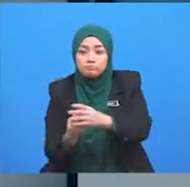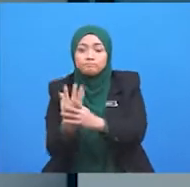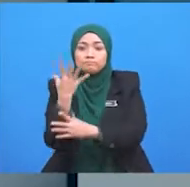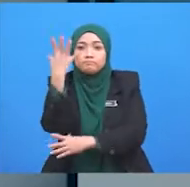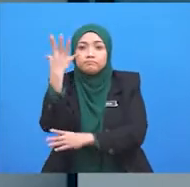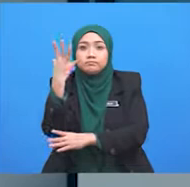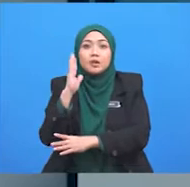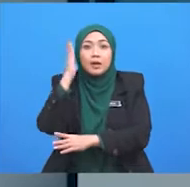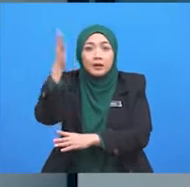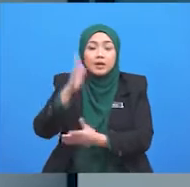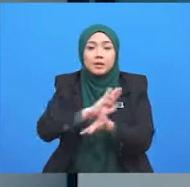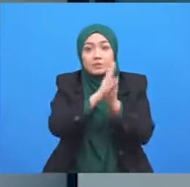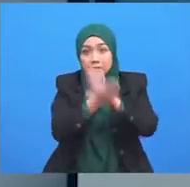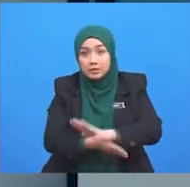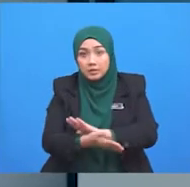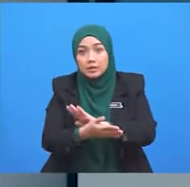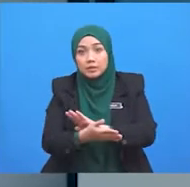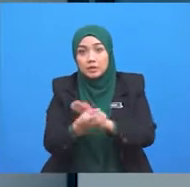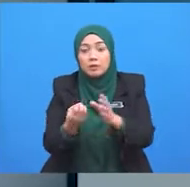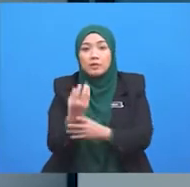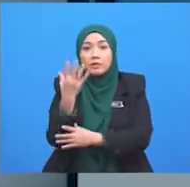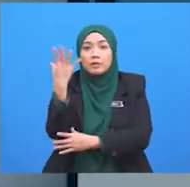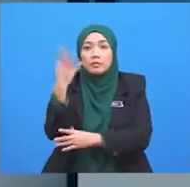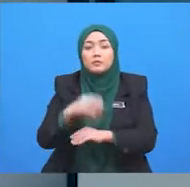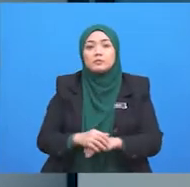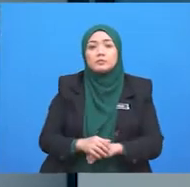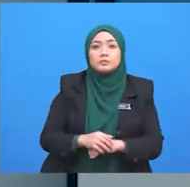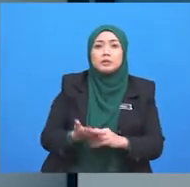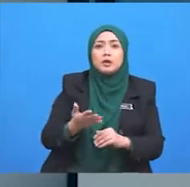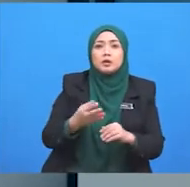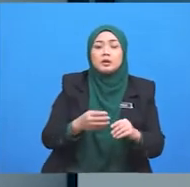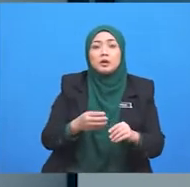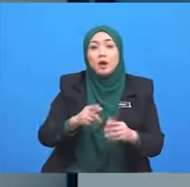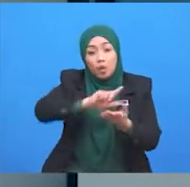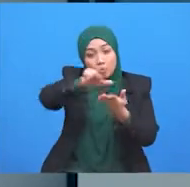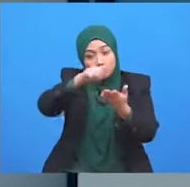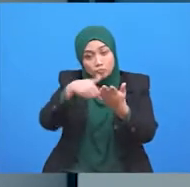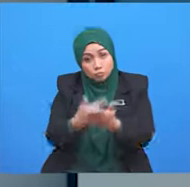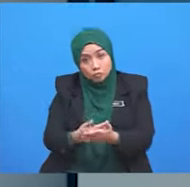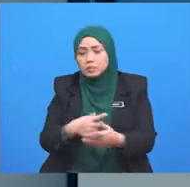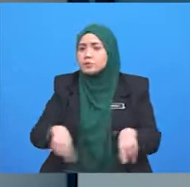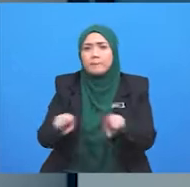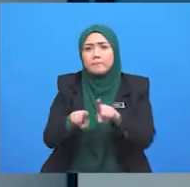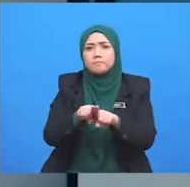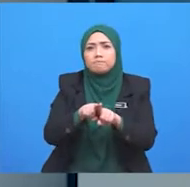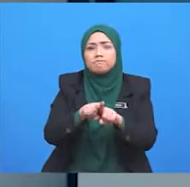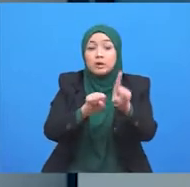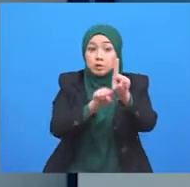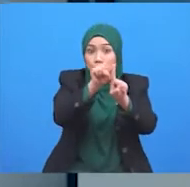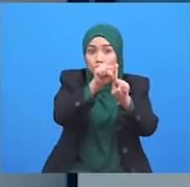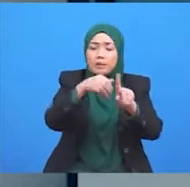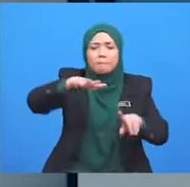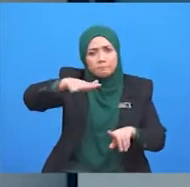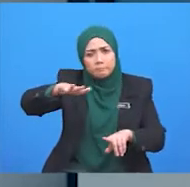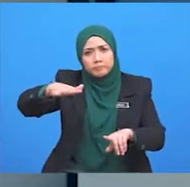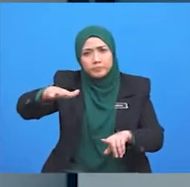menghasilkan bunga. Begitu juga pada musim luruh kerana suhu yang sederhana dan semakin rendah menggalakkan